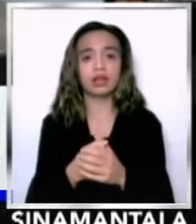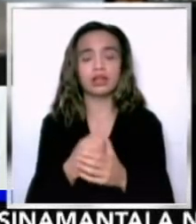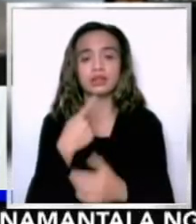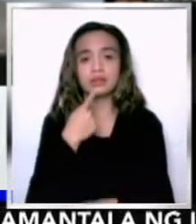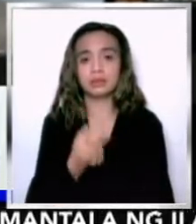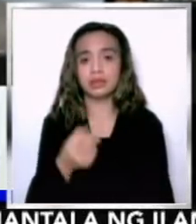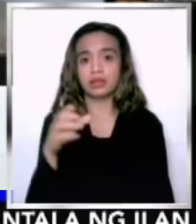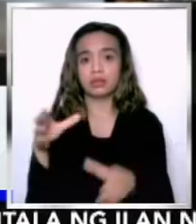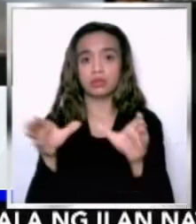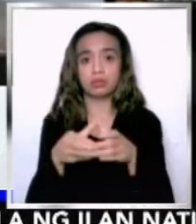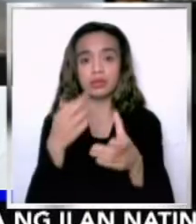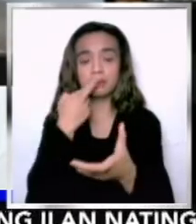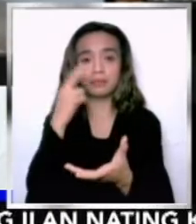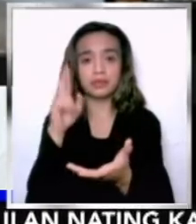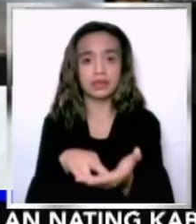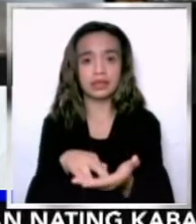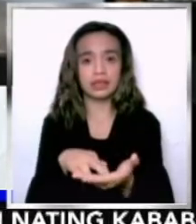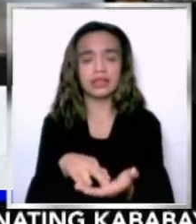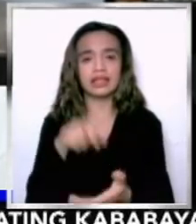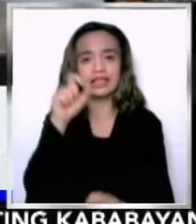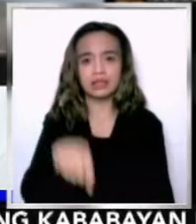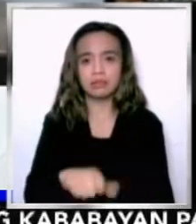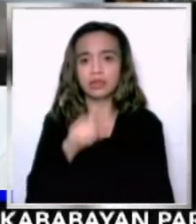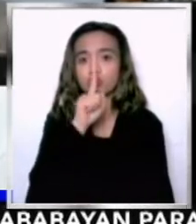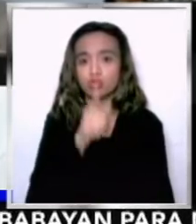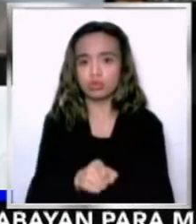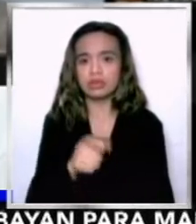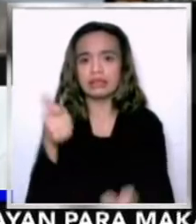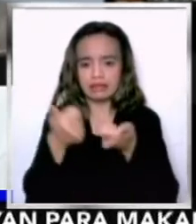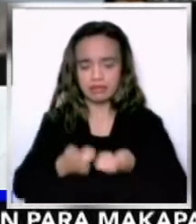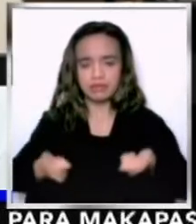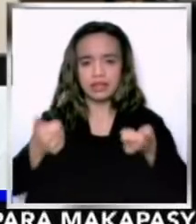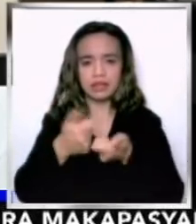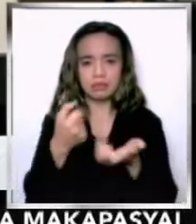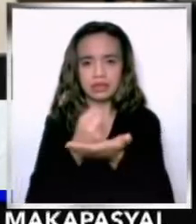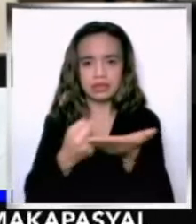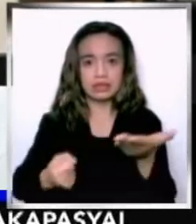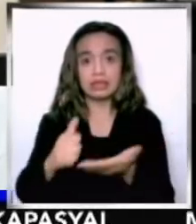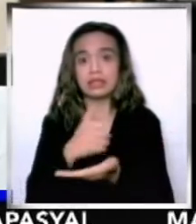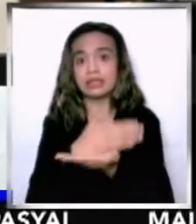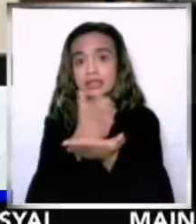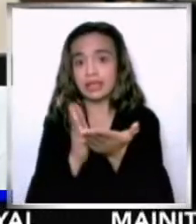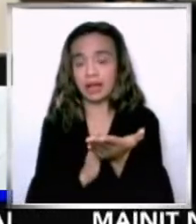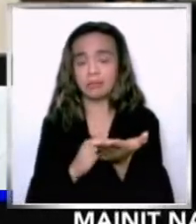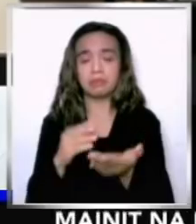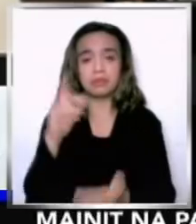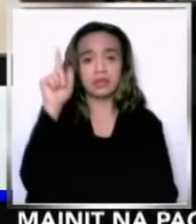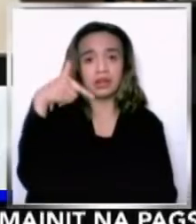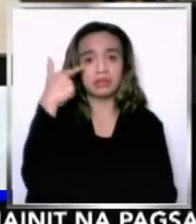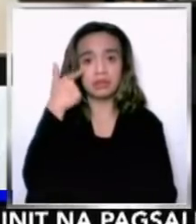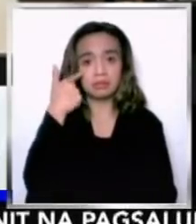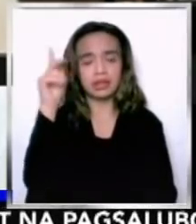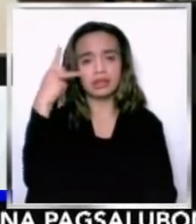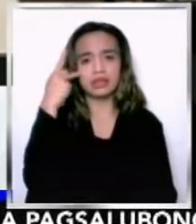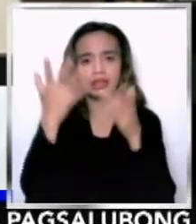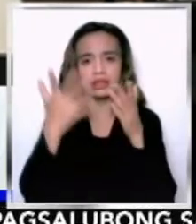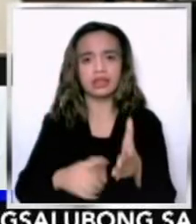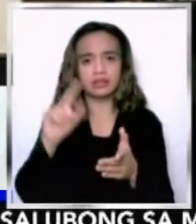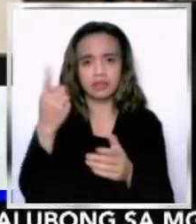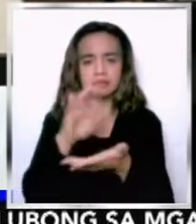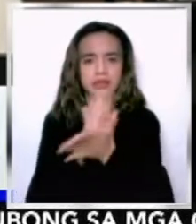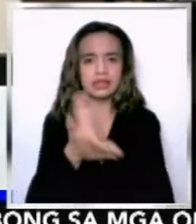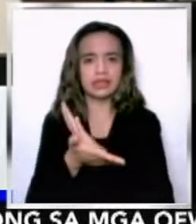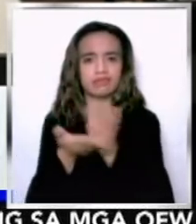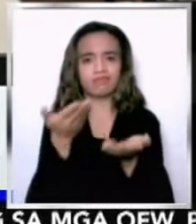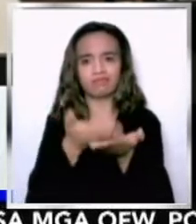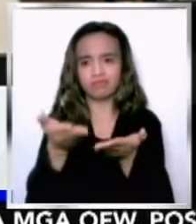na siguruhing available ang crucial supplies, inuna raw ng ilang tauhan ng gobyerno na kumita sa pagbili ng overpriced equipment at pagpabor